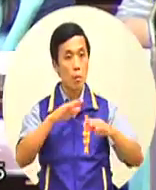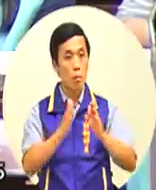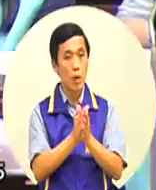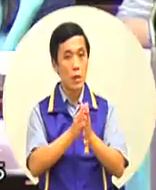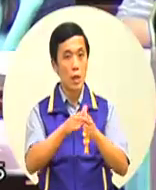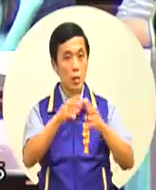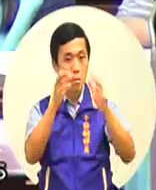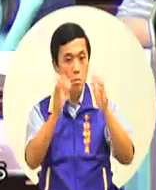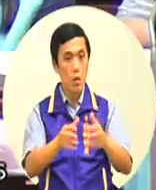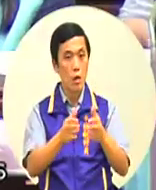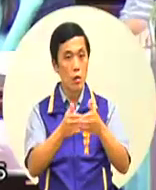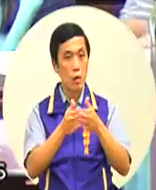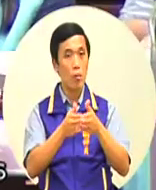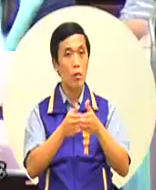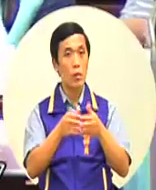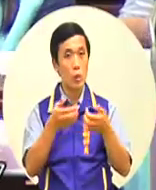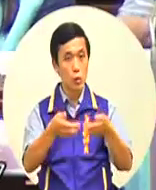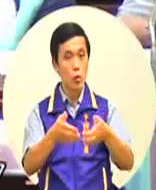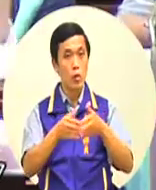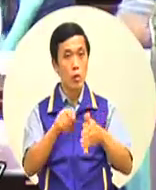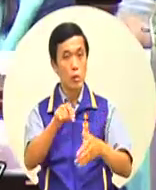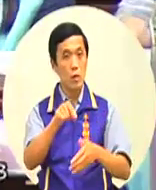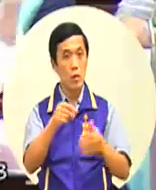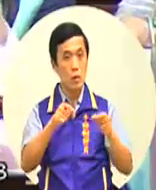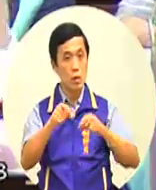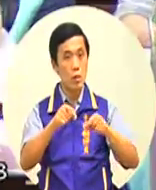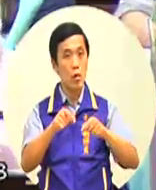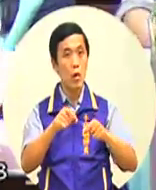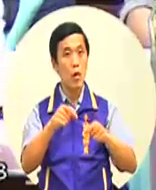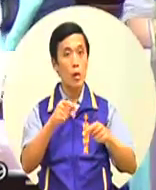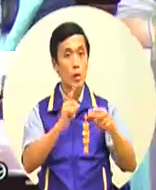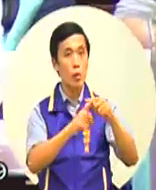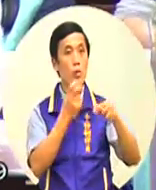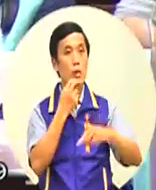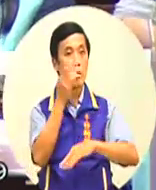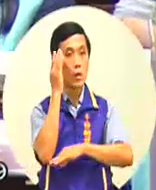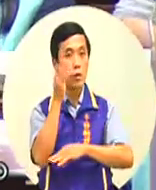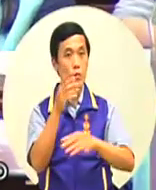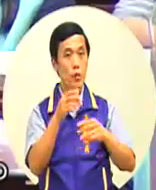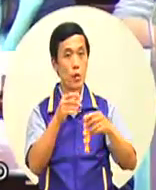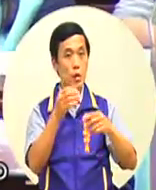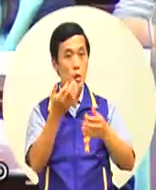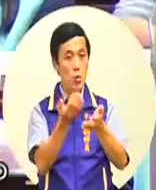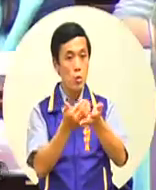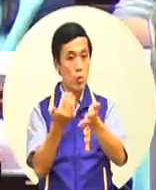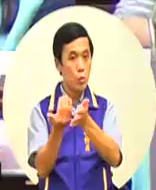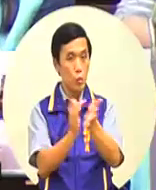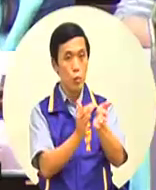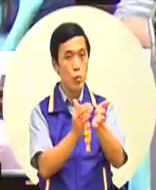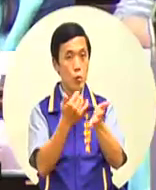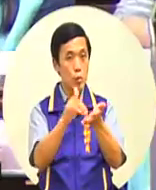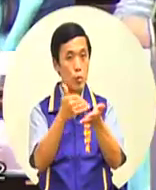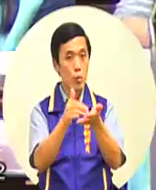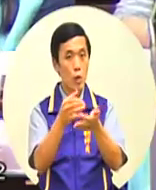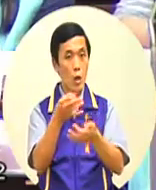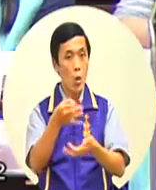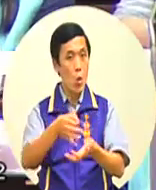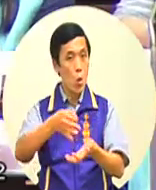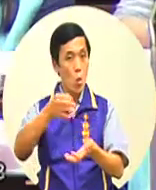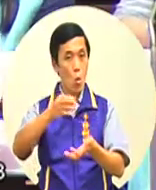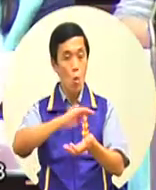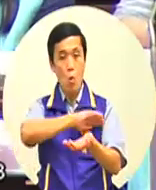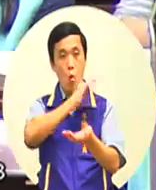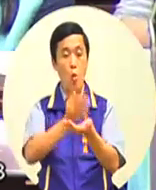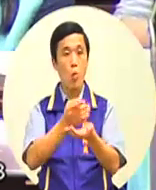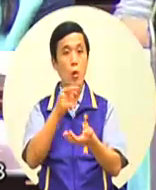而且中央给了这么多的，就是规划了这么大笔的经费。就像总统讲的，就是这件事情就